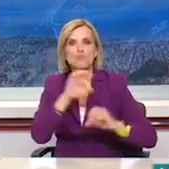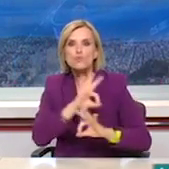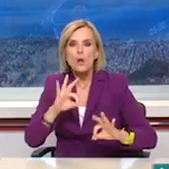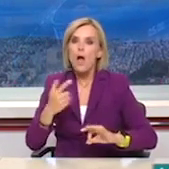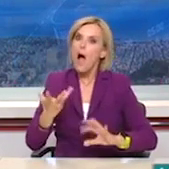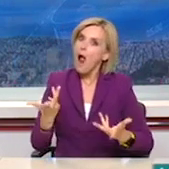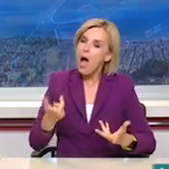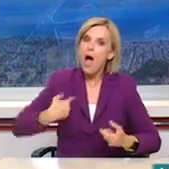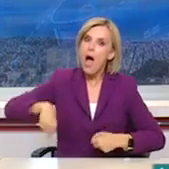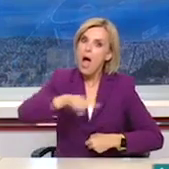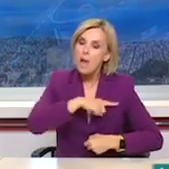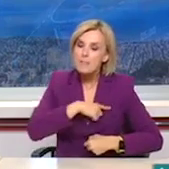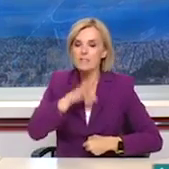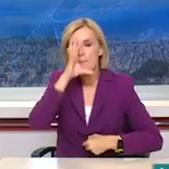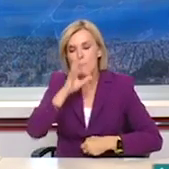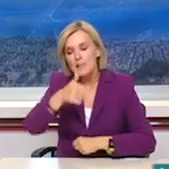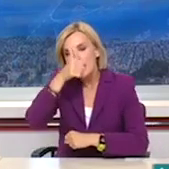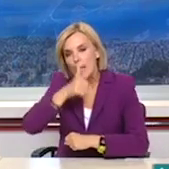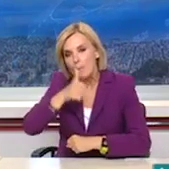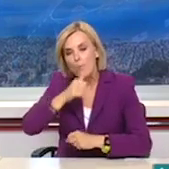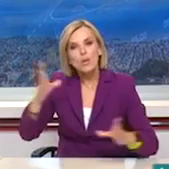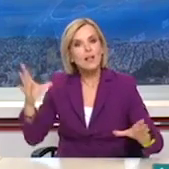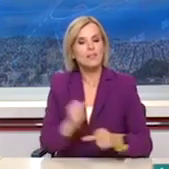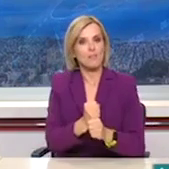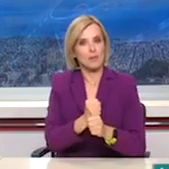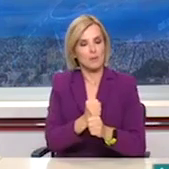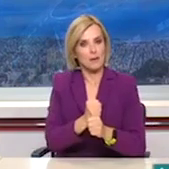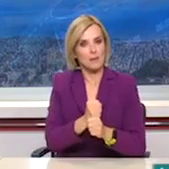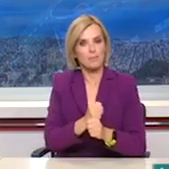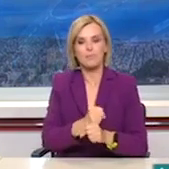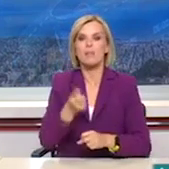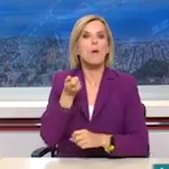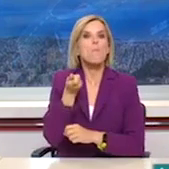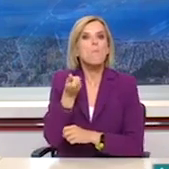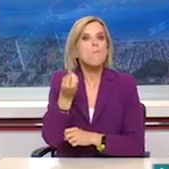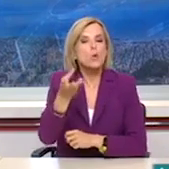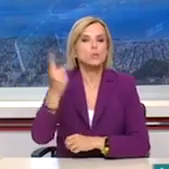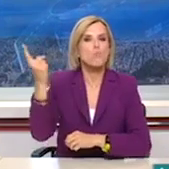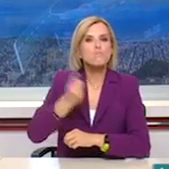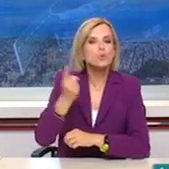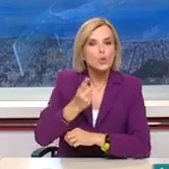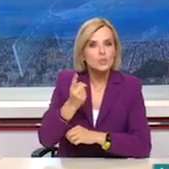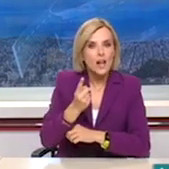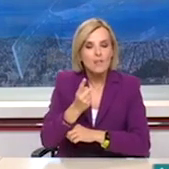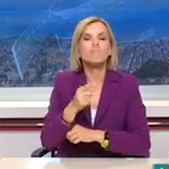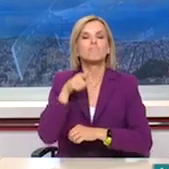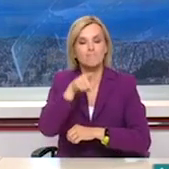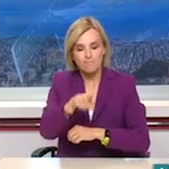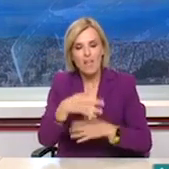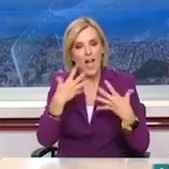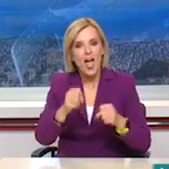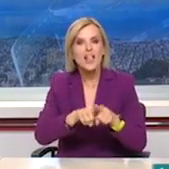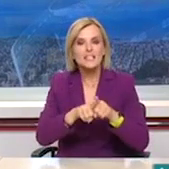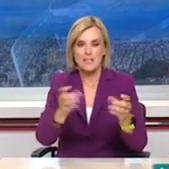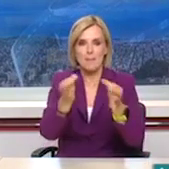σε αυτή την επώδυνη και φιλότιμη προσπάθεια. Οι αριθμοί μας, οι οποίοι λένε την αλήθεια, λένε πως τα μέτρα και μαζί με αυτά και το